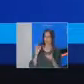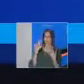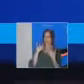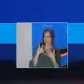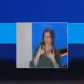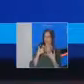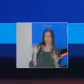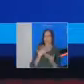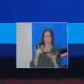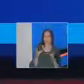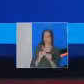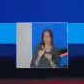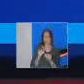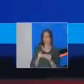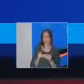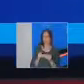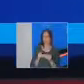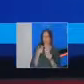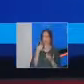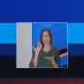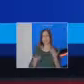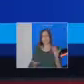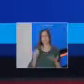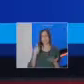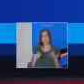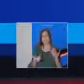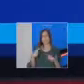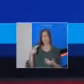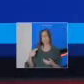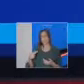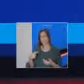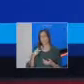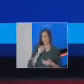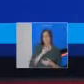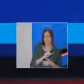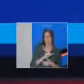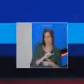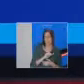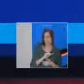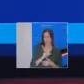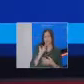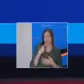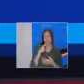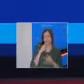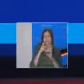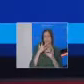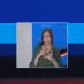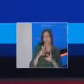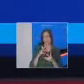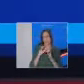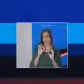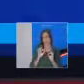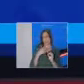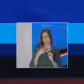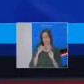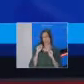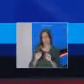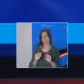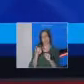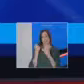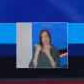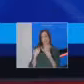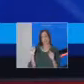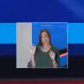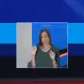קצת להסביר מה קורה עם זה, מה ההבדל ביניהם, בין ג'יי סטריט לאייפאק, ולמה את אומרת בצורה כל כך אנחנו